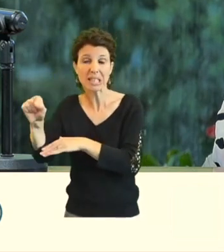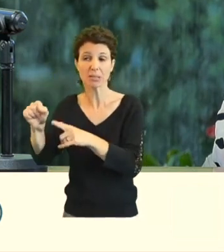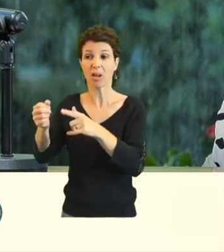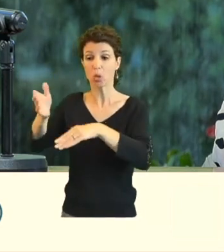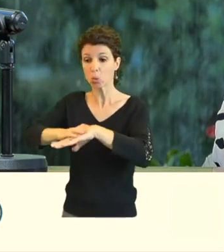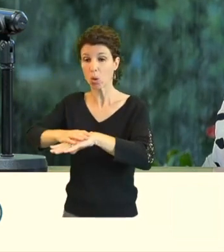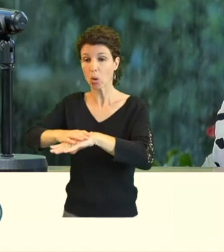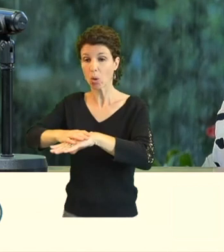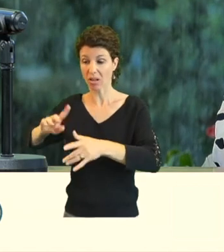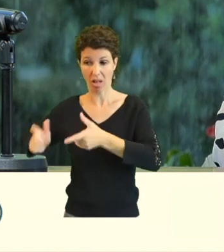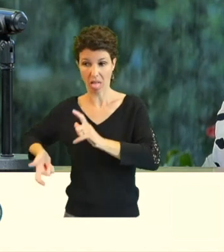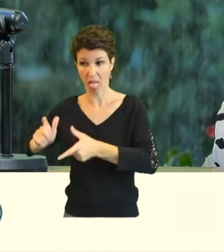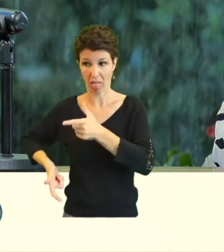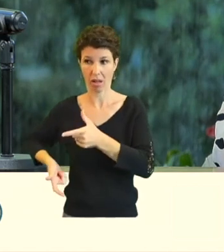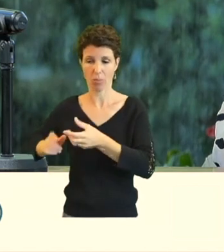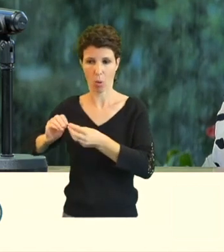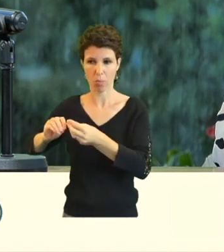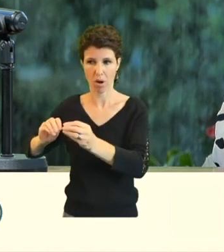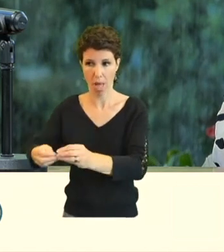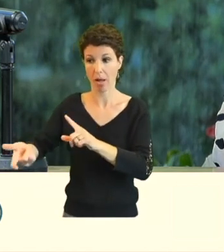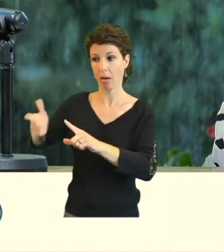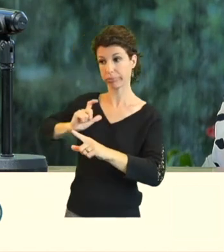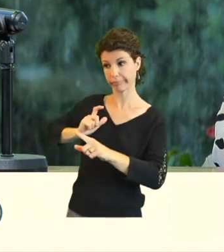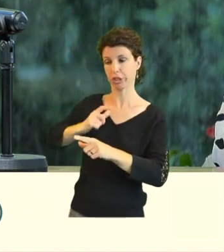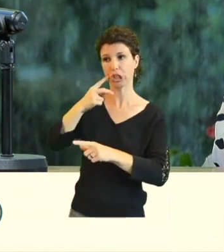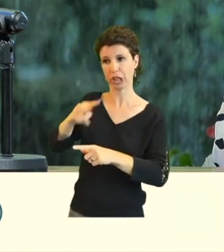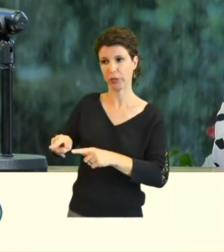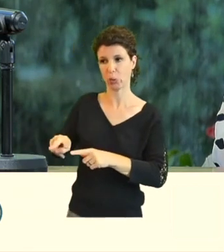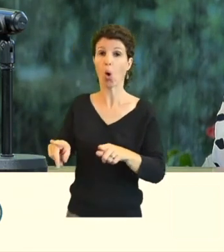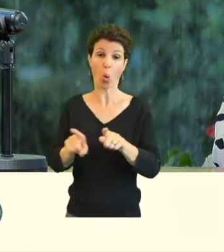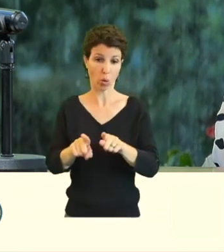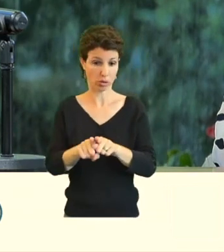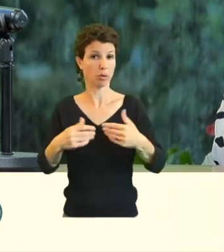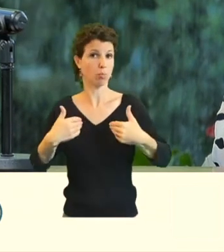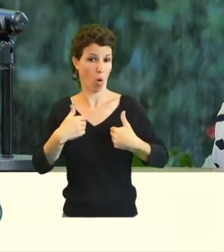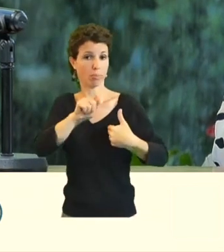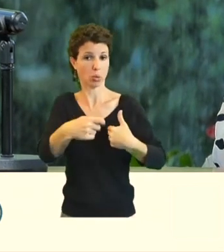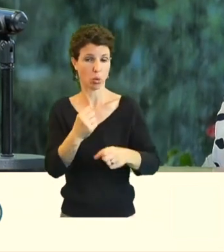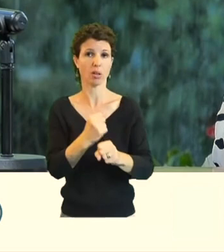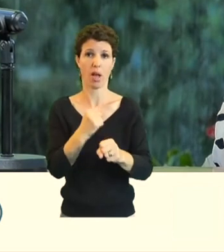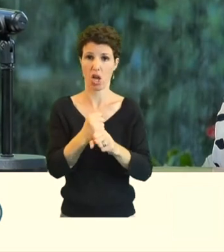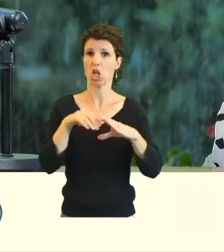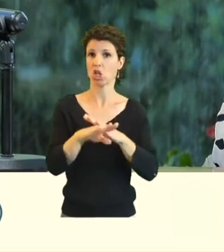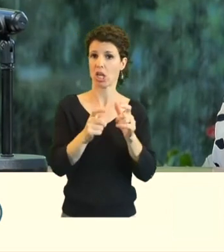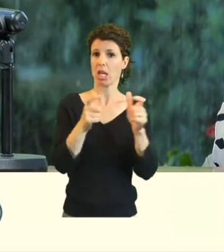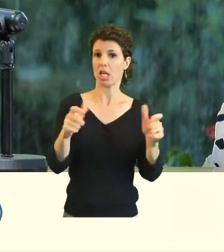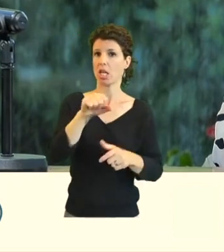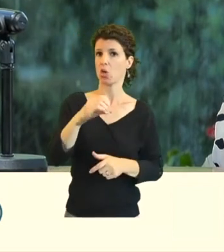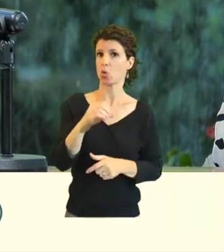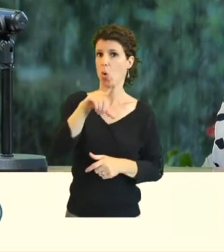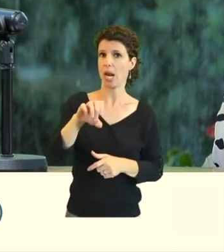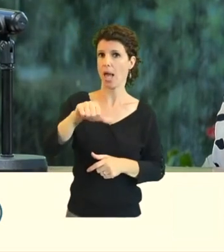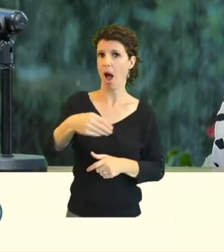Je suis comptable de ce que je décide depuis le mois de novembre à la Soleam, madame. Effectivement. lisez, que vous